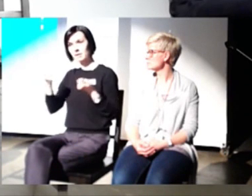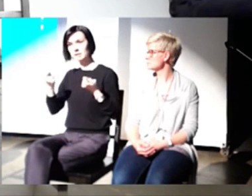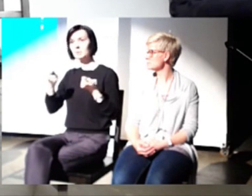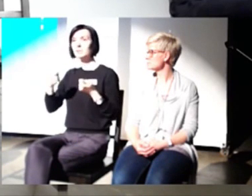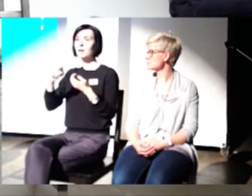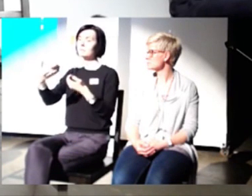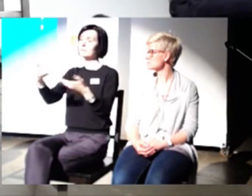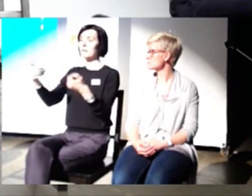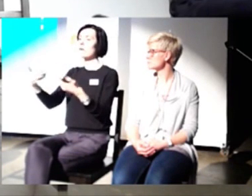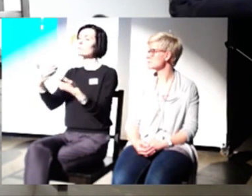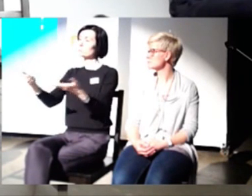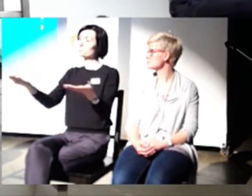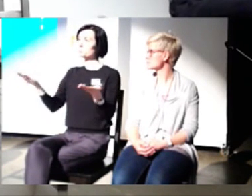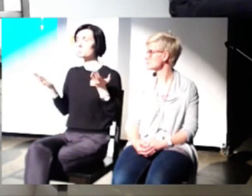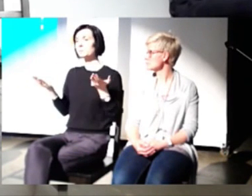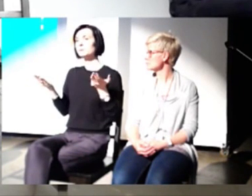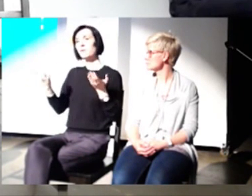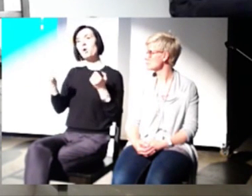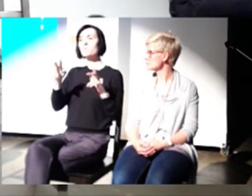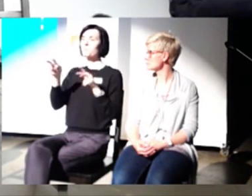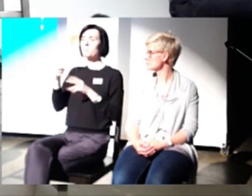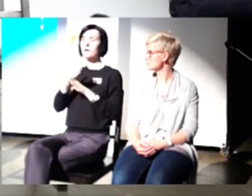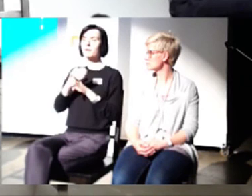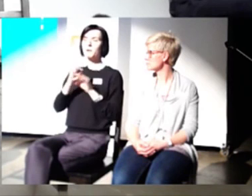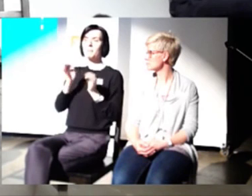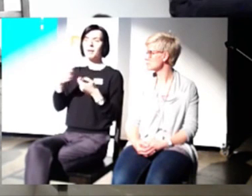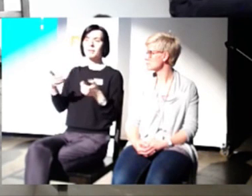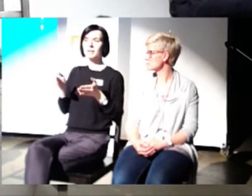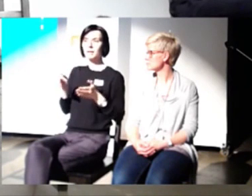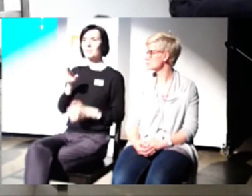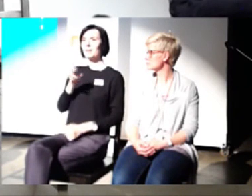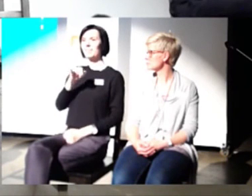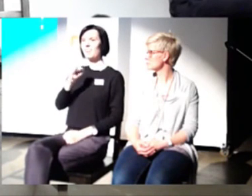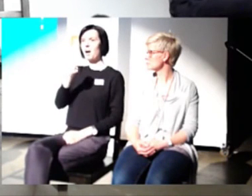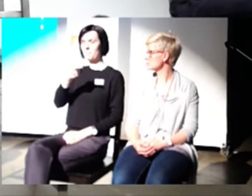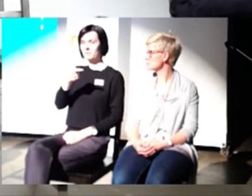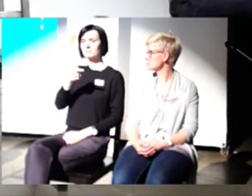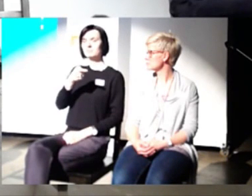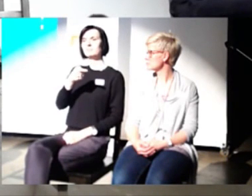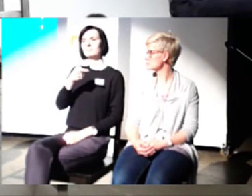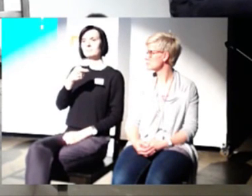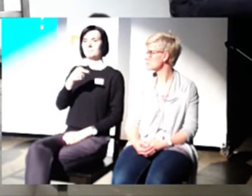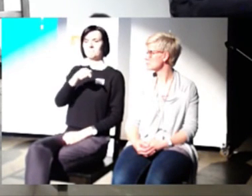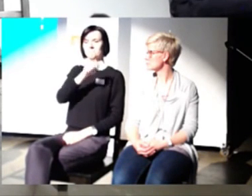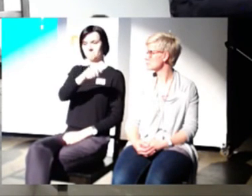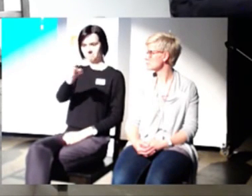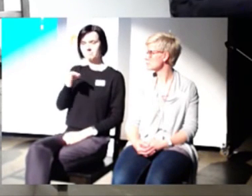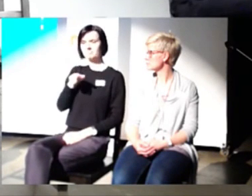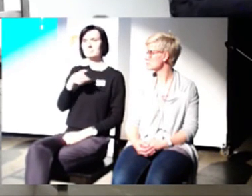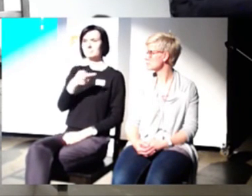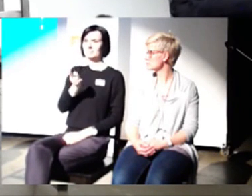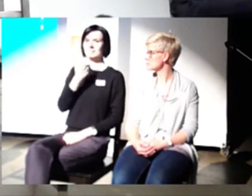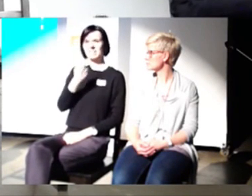silmällä. Jäppiläiset itse on sanoneet, että tila ei toimi täysin esteettömästi, mutta ei